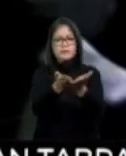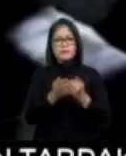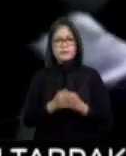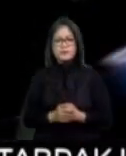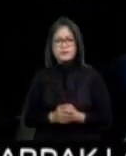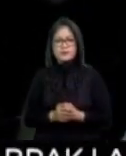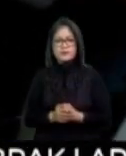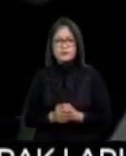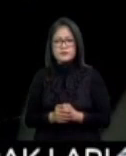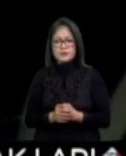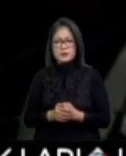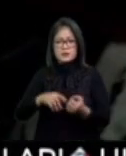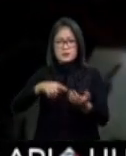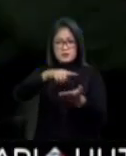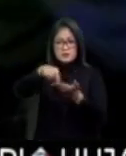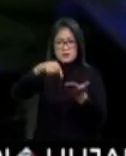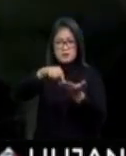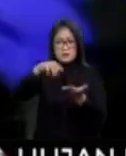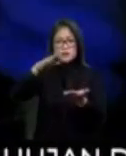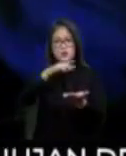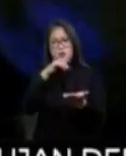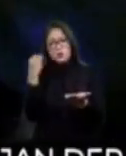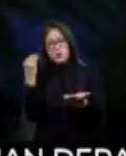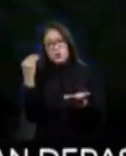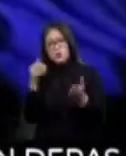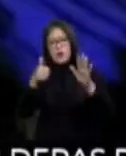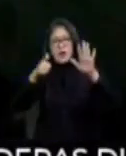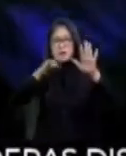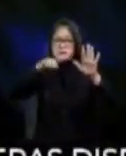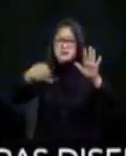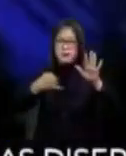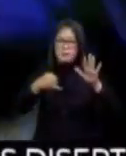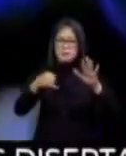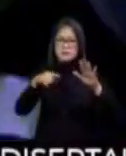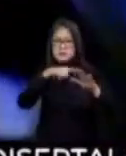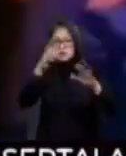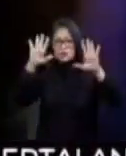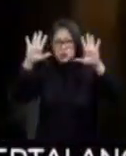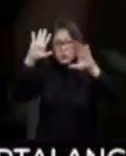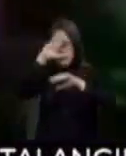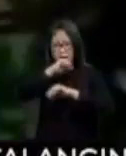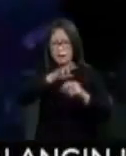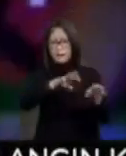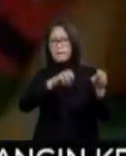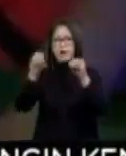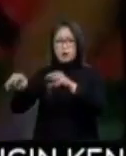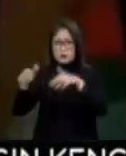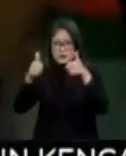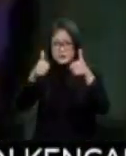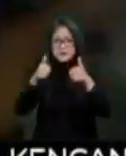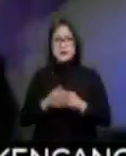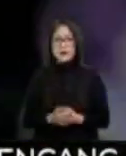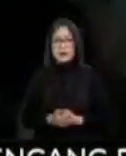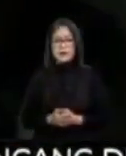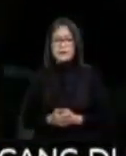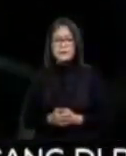Setelah 6 jam sekitar pukul 10 Minggu malam, seluruh korban berhasil dievakuasi. Petugas langsung memindahkan wisatawan ke perahu